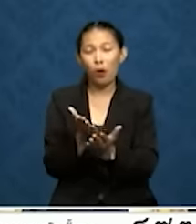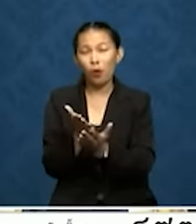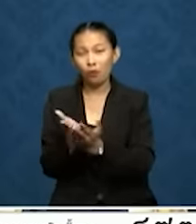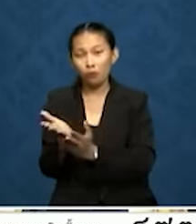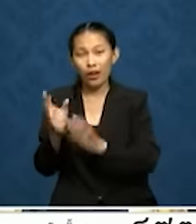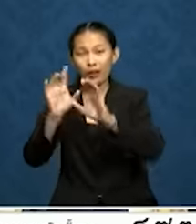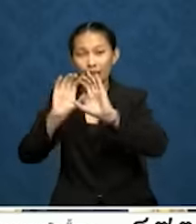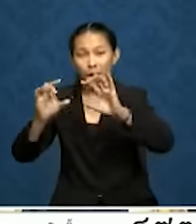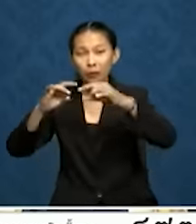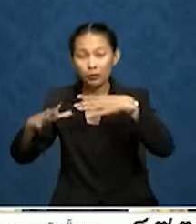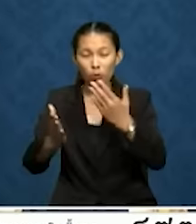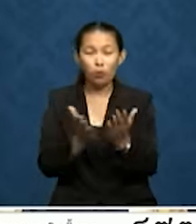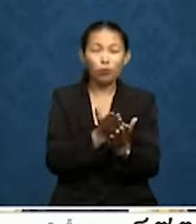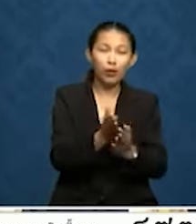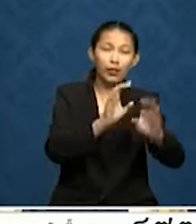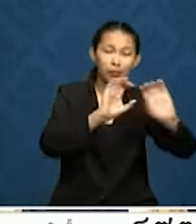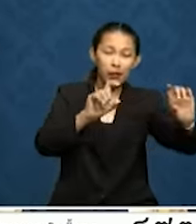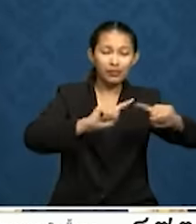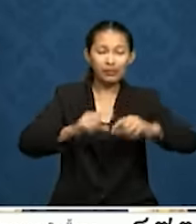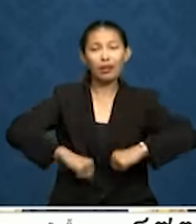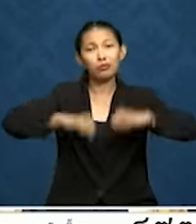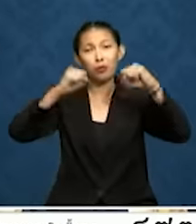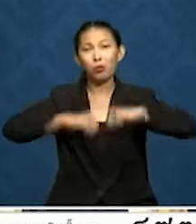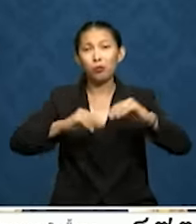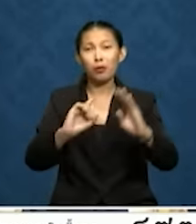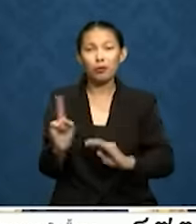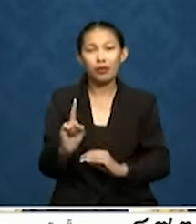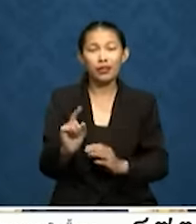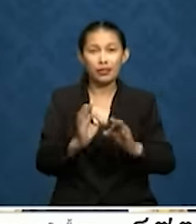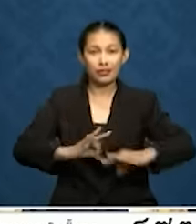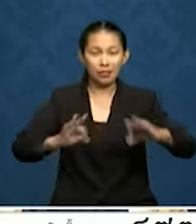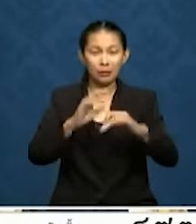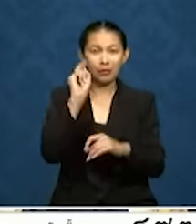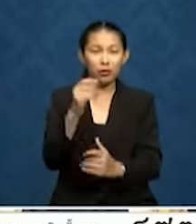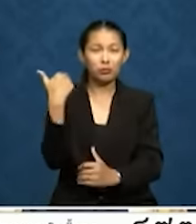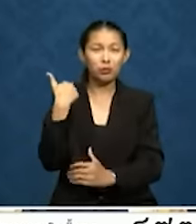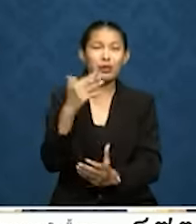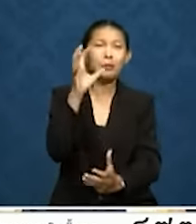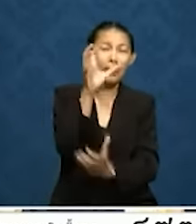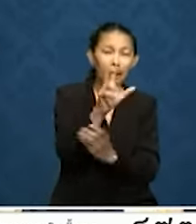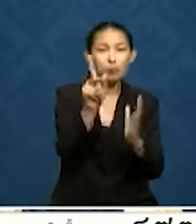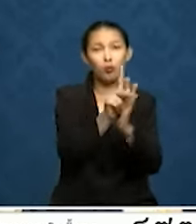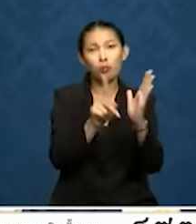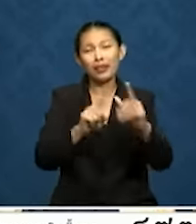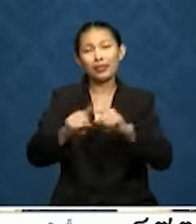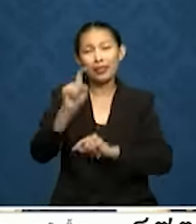านวิปฝ่ายรัฐบาลจะตกลงใดๆมันจะต้องมีข้อบังคับมีกฎหมายรอง